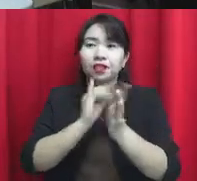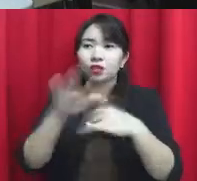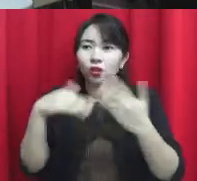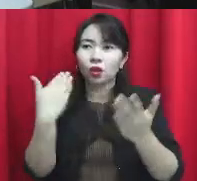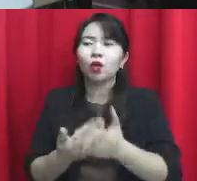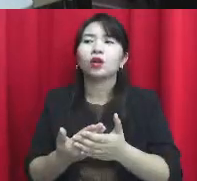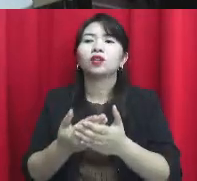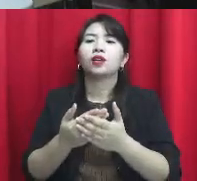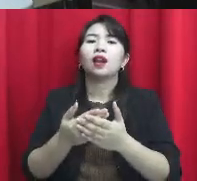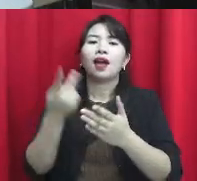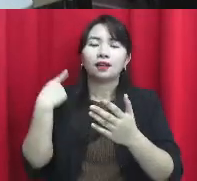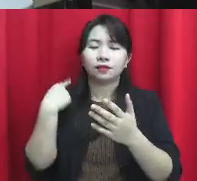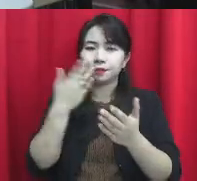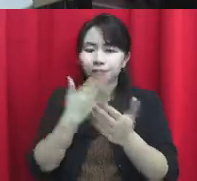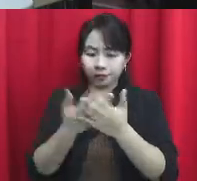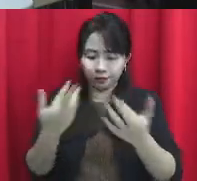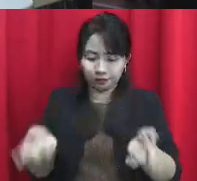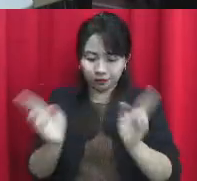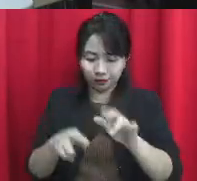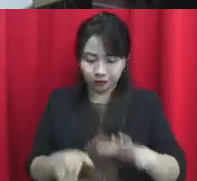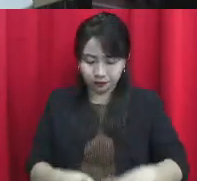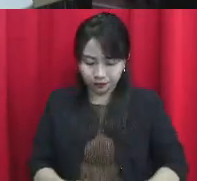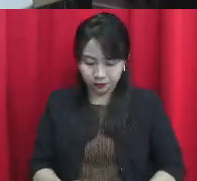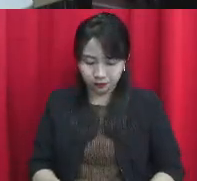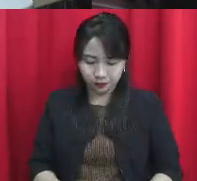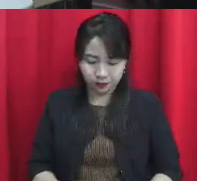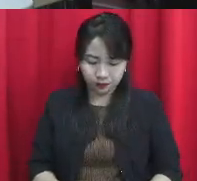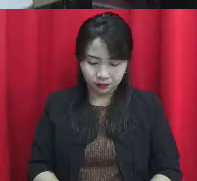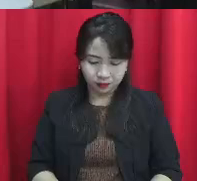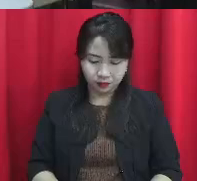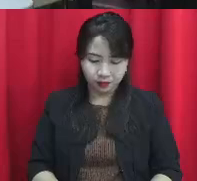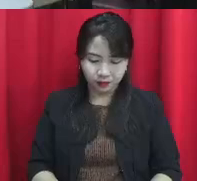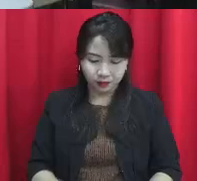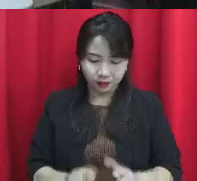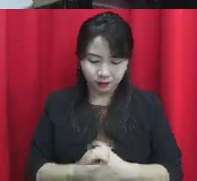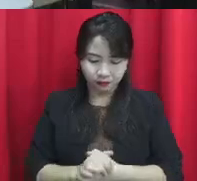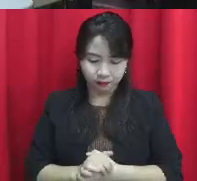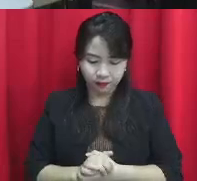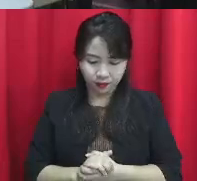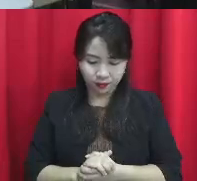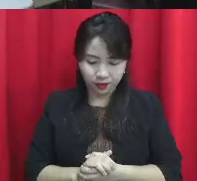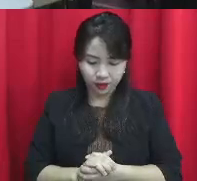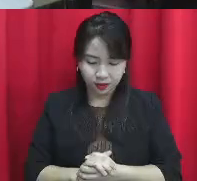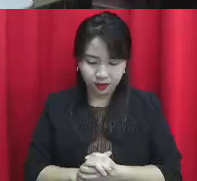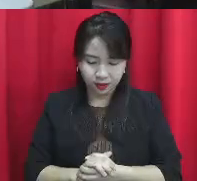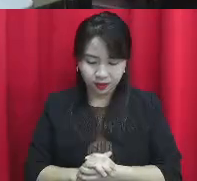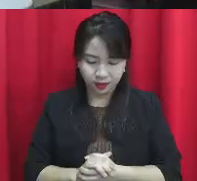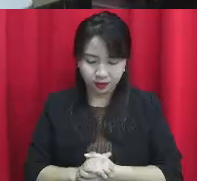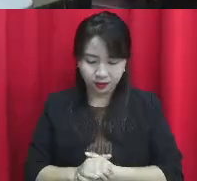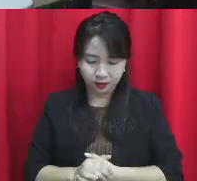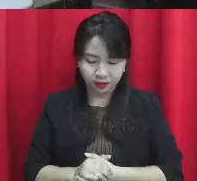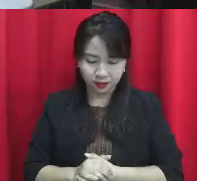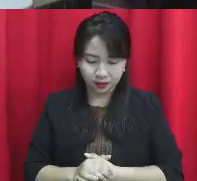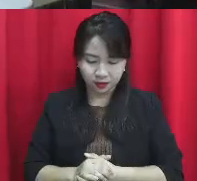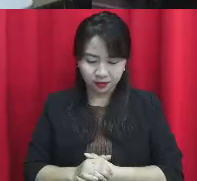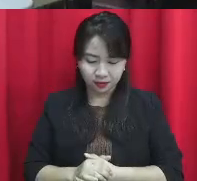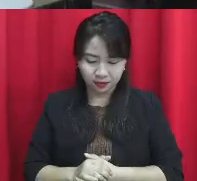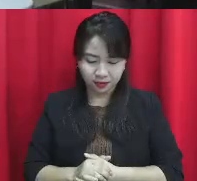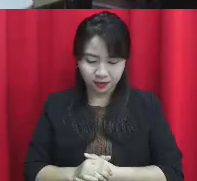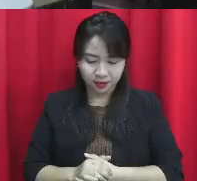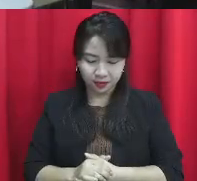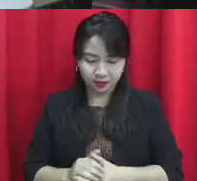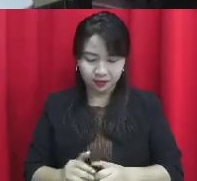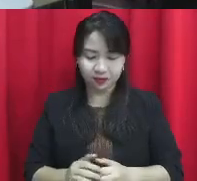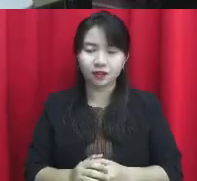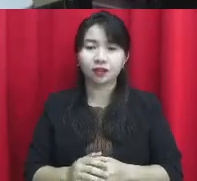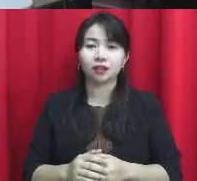inyo mas matindi pa yyan kahit kesa magkita ka ng milyones na sa ini ginawa mong investment sa mundong ito Bakit